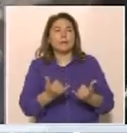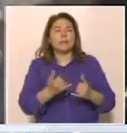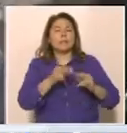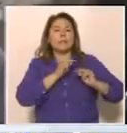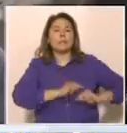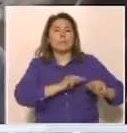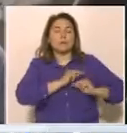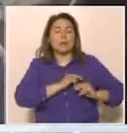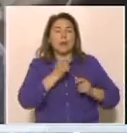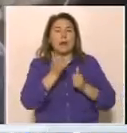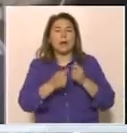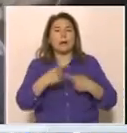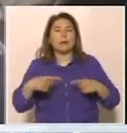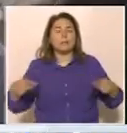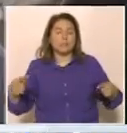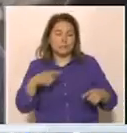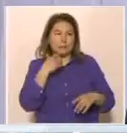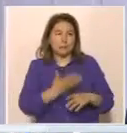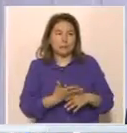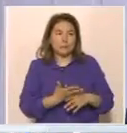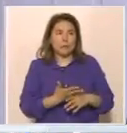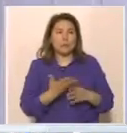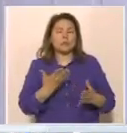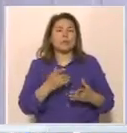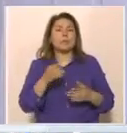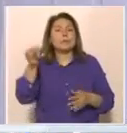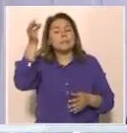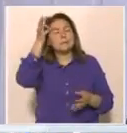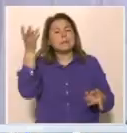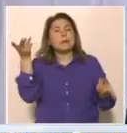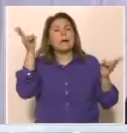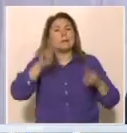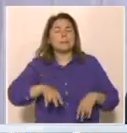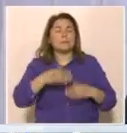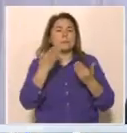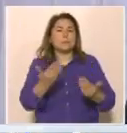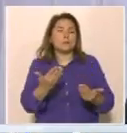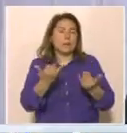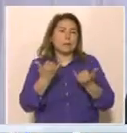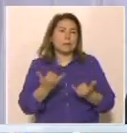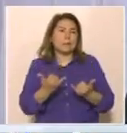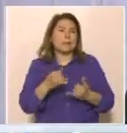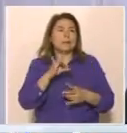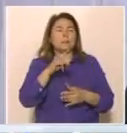еңбегі әрқашанда елдің есінде қалады дейді. Сол есінде мұны қалып, бүгін сіздер бүгін жиналып,